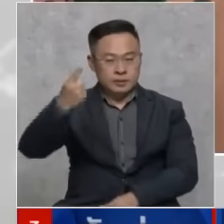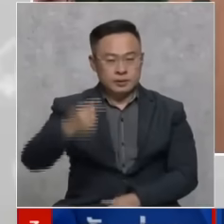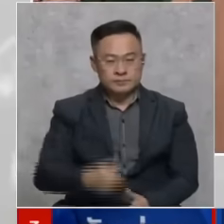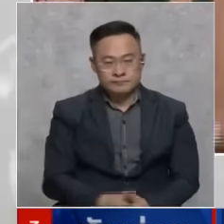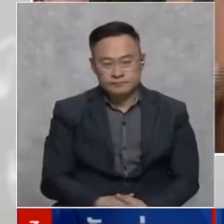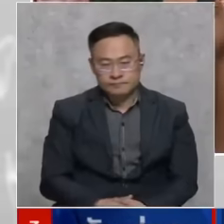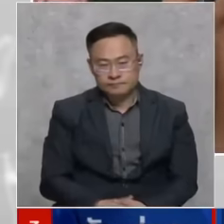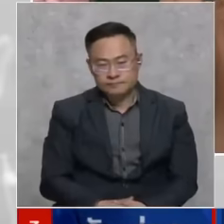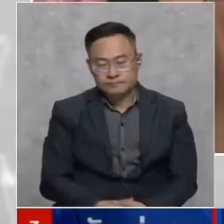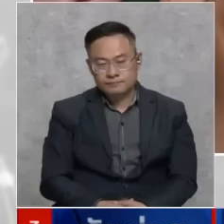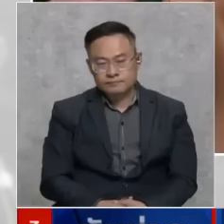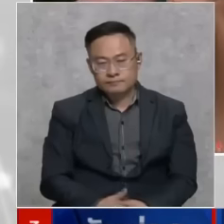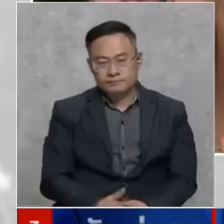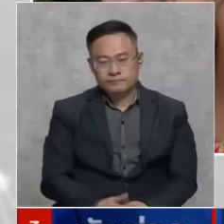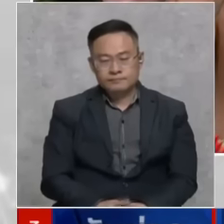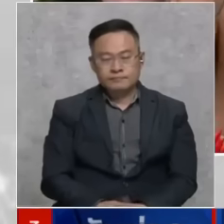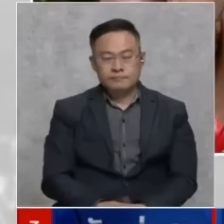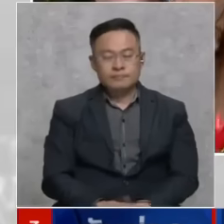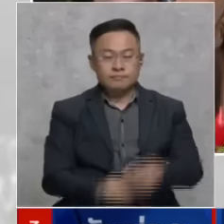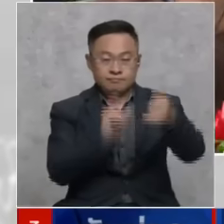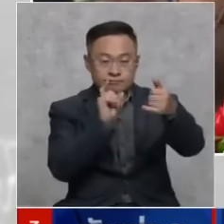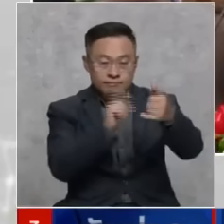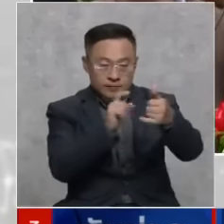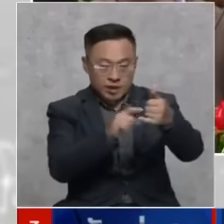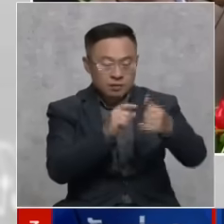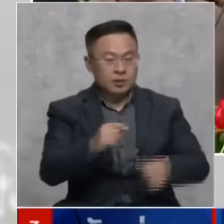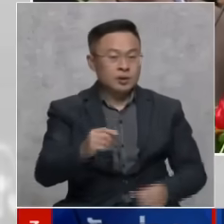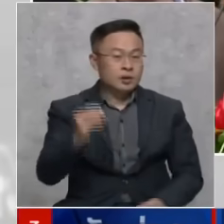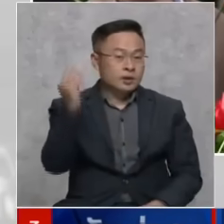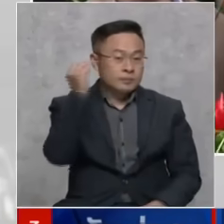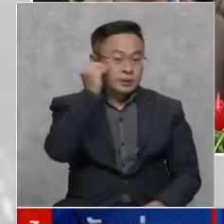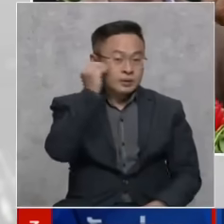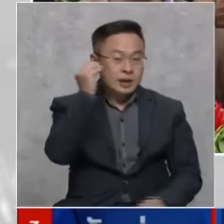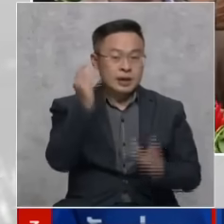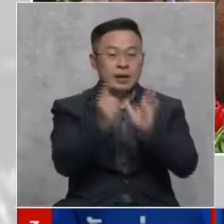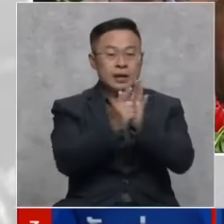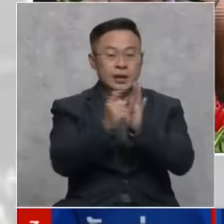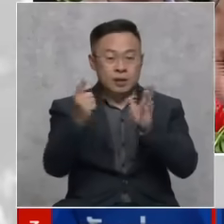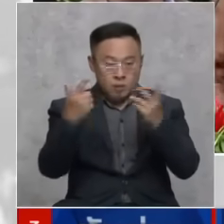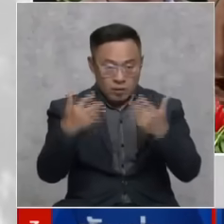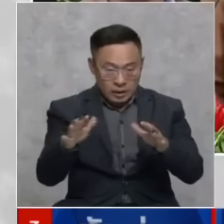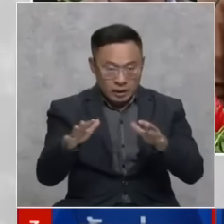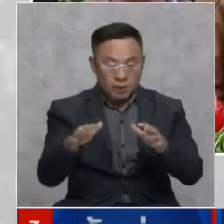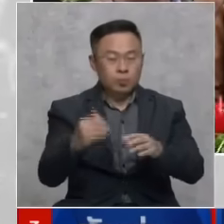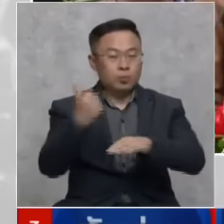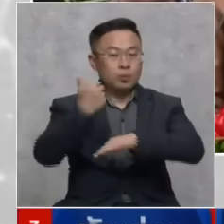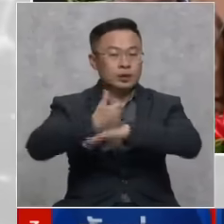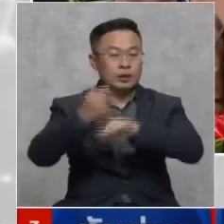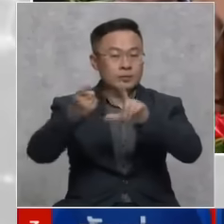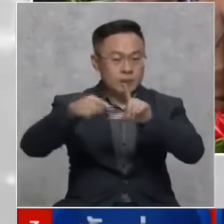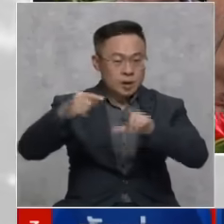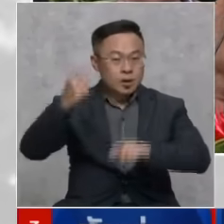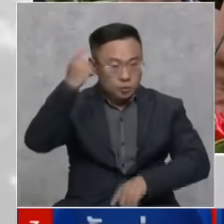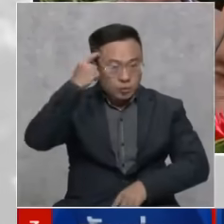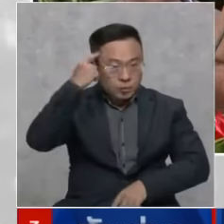ธาลาออกจากหัวหน้าพรรคก้าวไกลในฐานะที่เคย